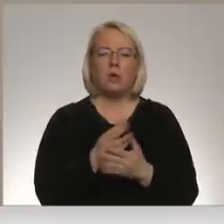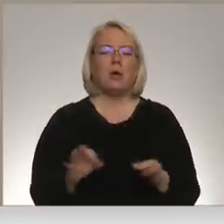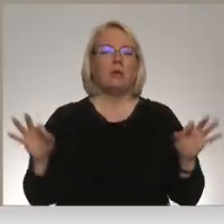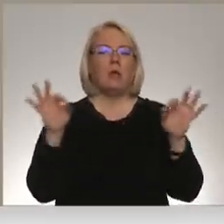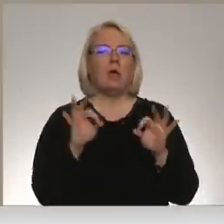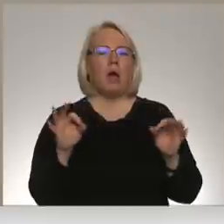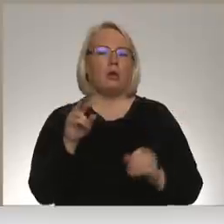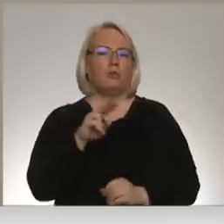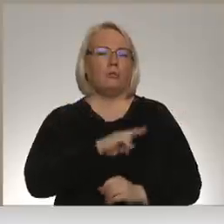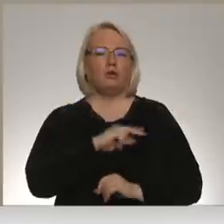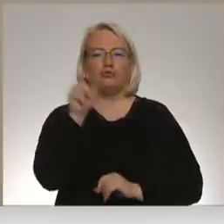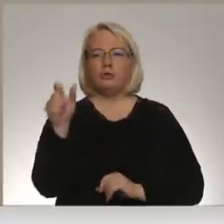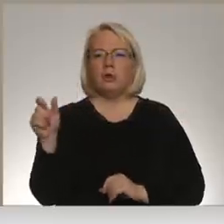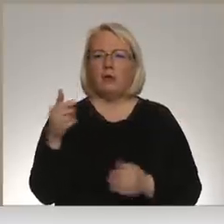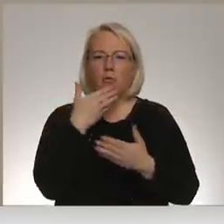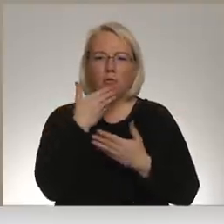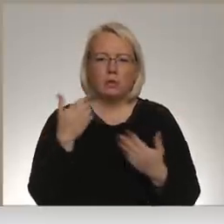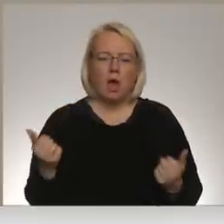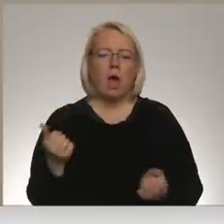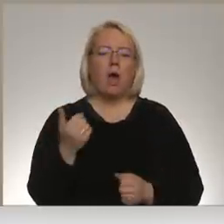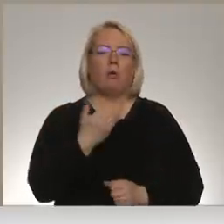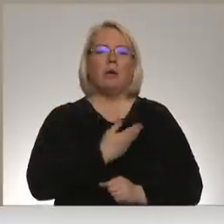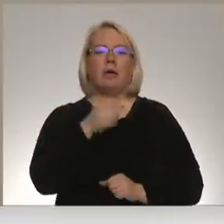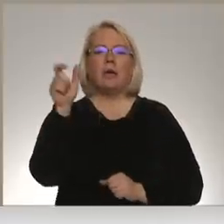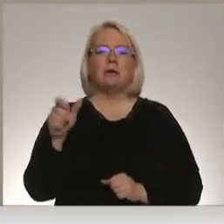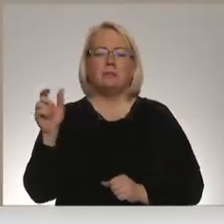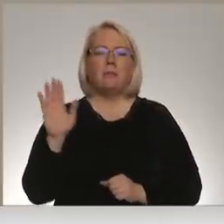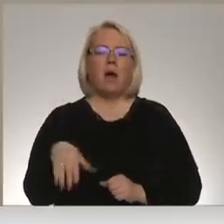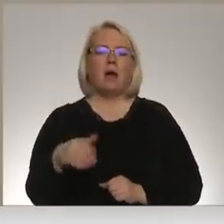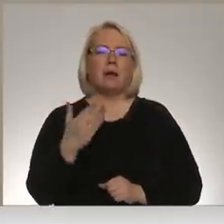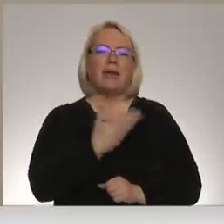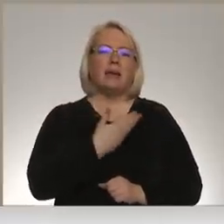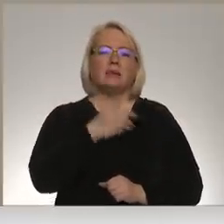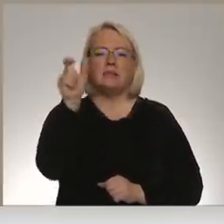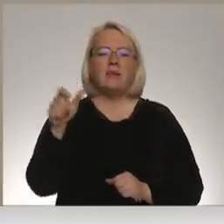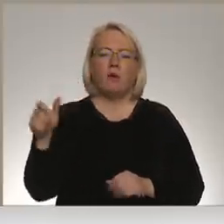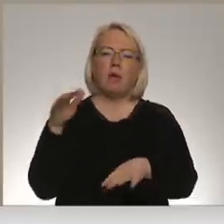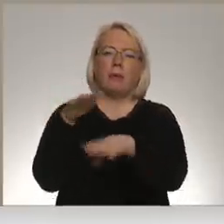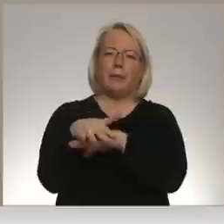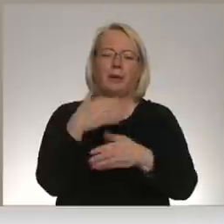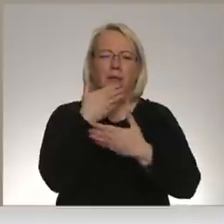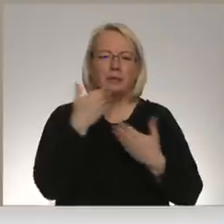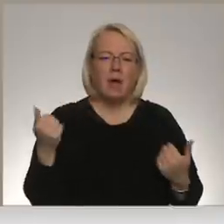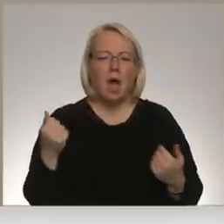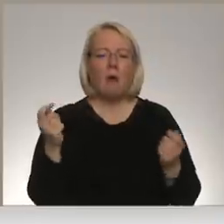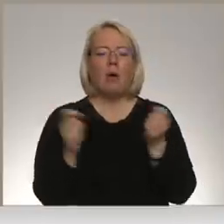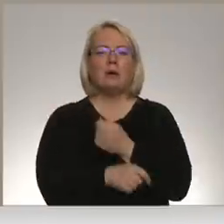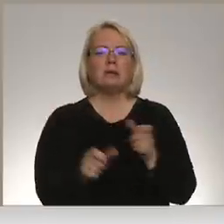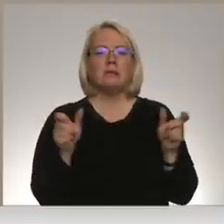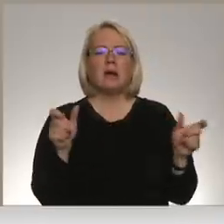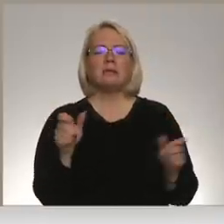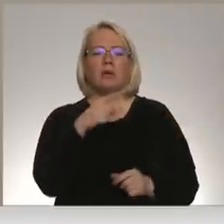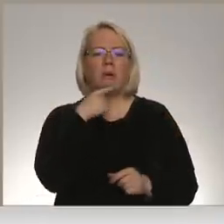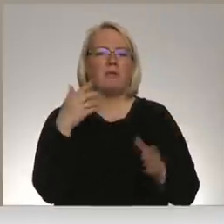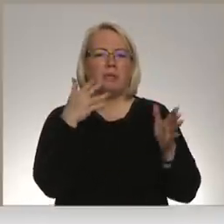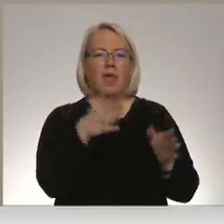nekādu upuru faktiski tur nav, par civiliedzīvotāju apdzīvotām vietām nekādu triecē netiek veikti, sankcijas Krievija neietekmē,